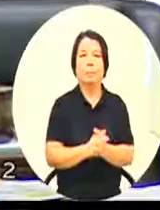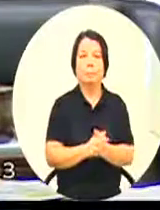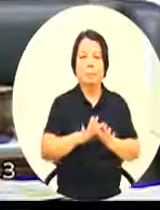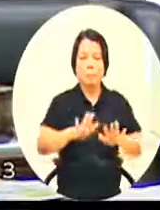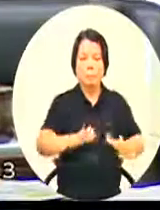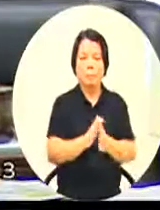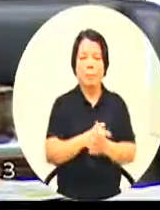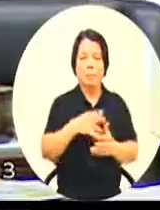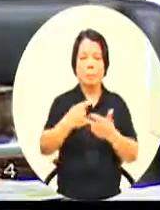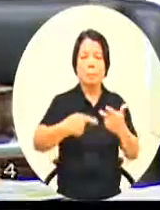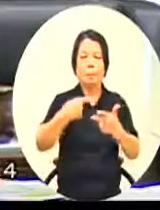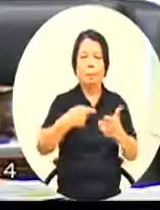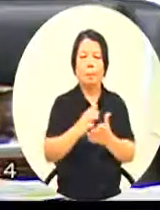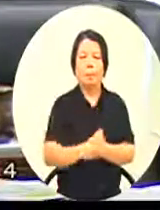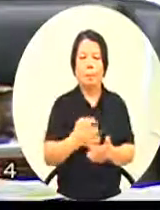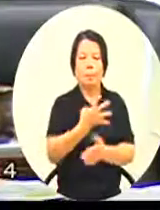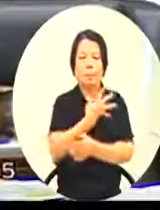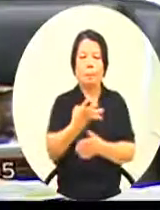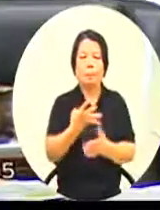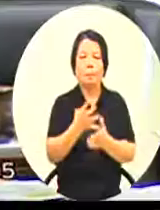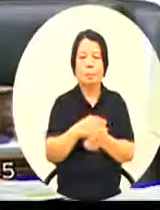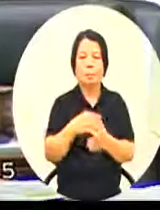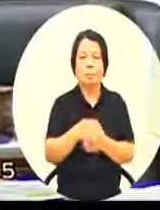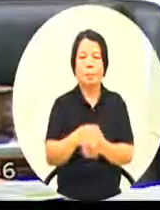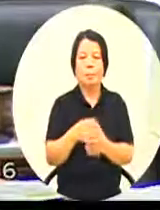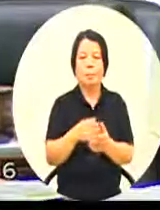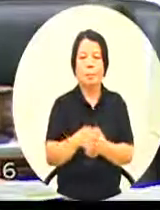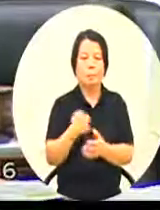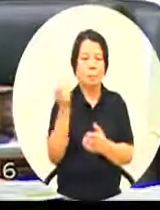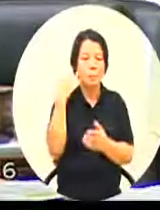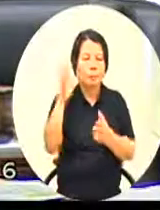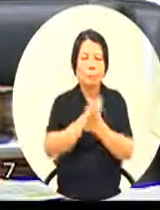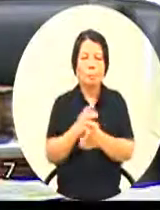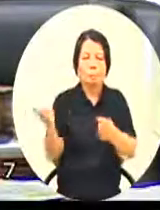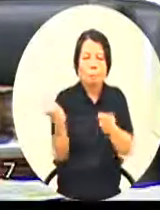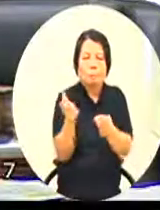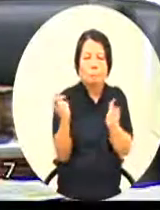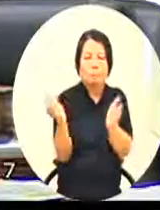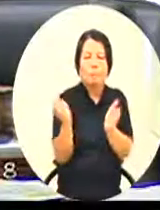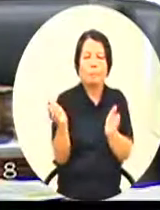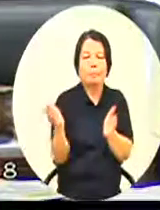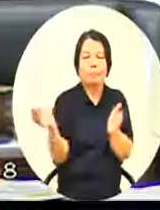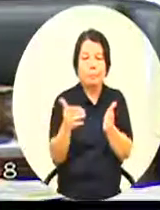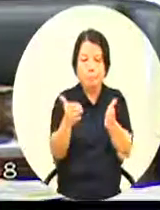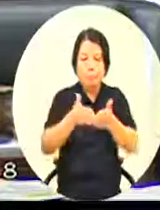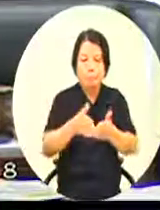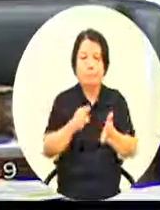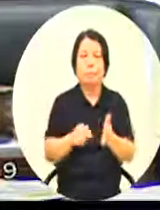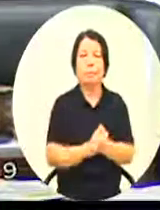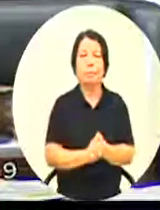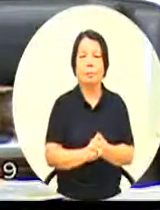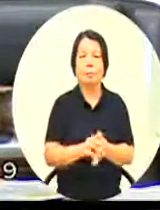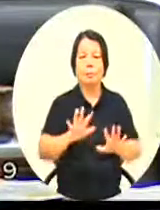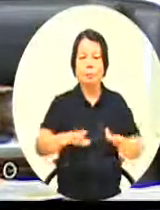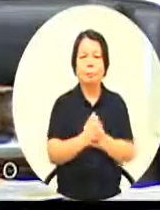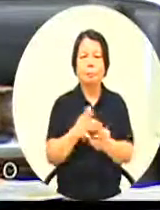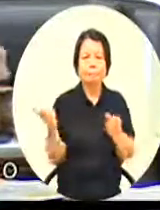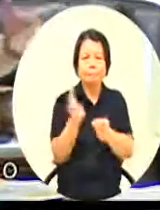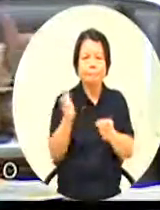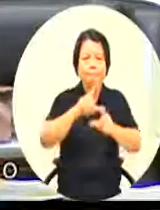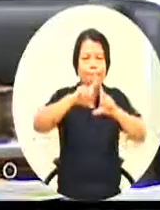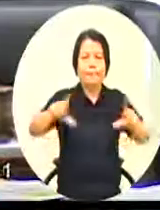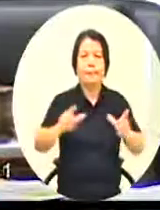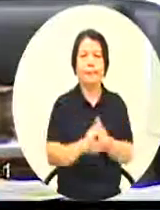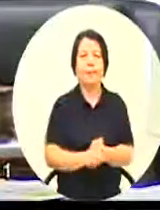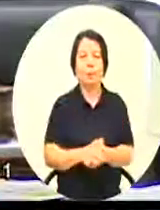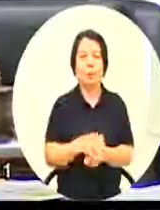个礼拜可能周四或周五可能又有台风要来了， 对 啊，现在每次来的台风都非常非常的大齁，啊，所以你不赶